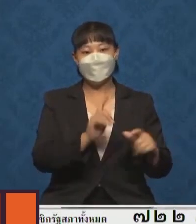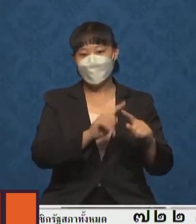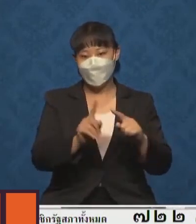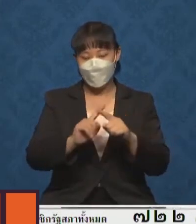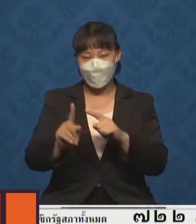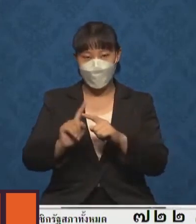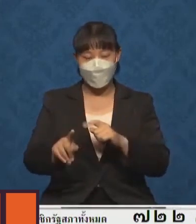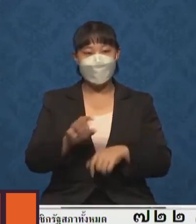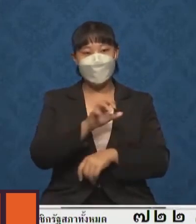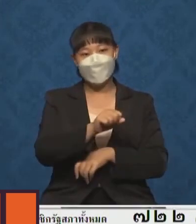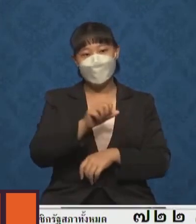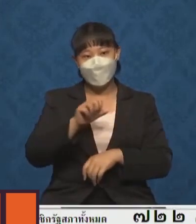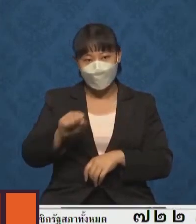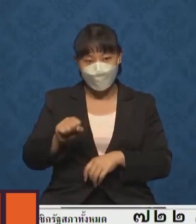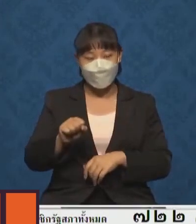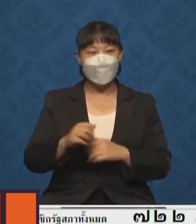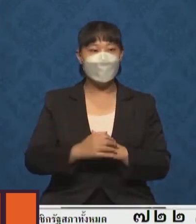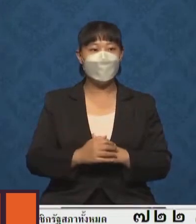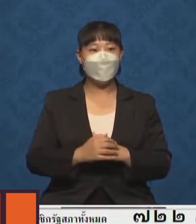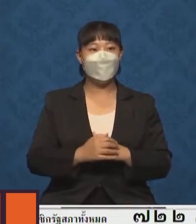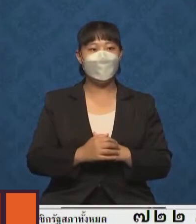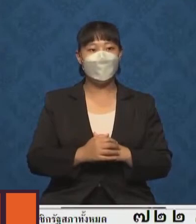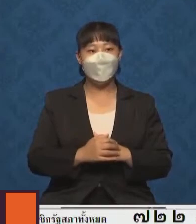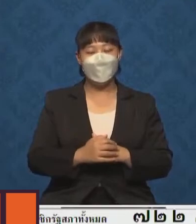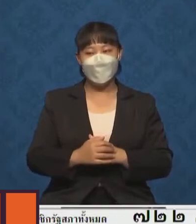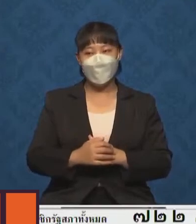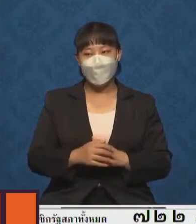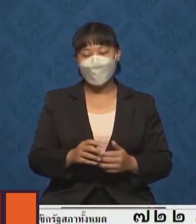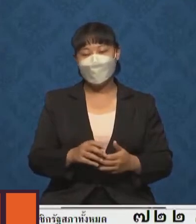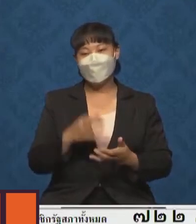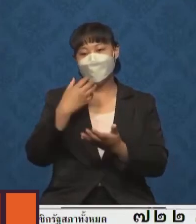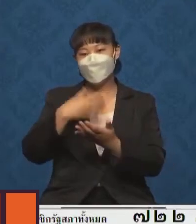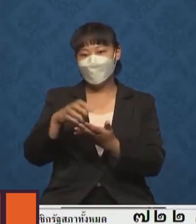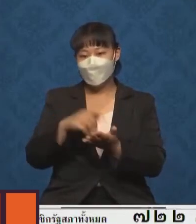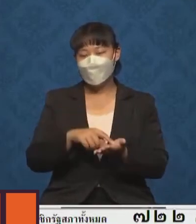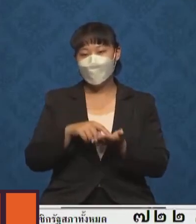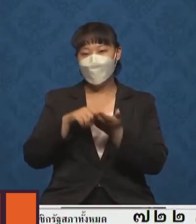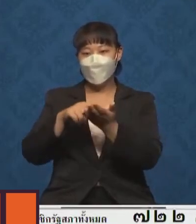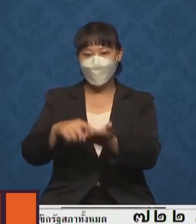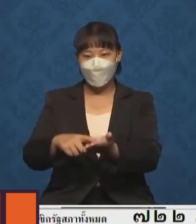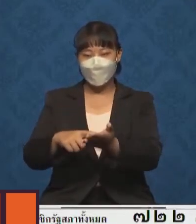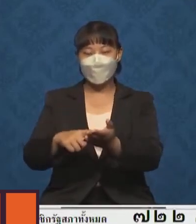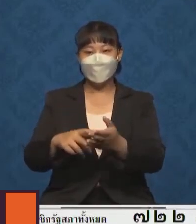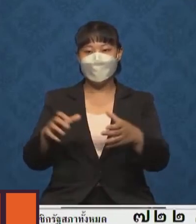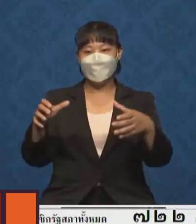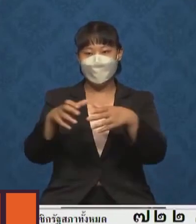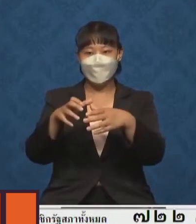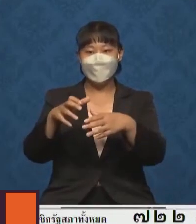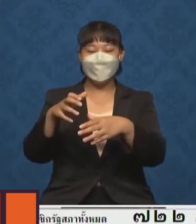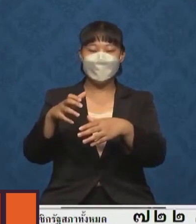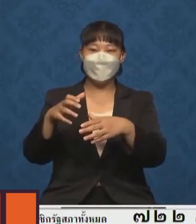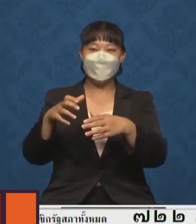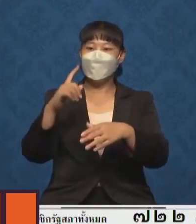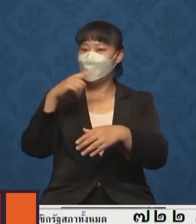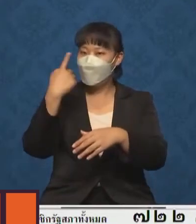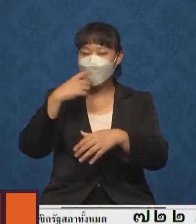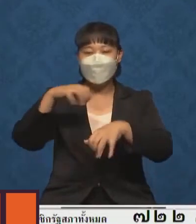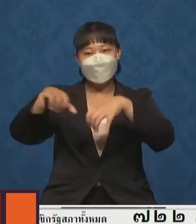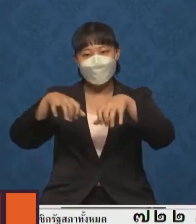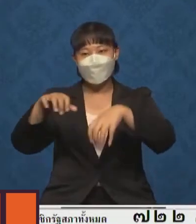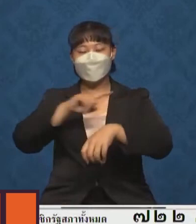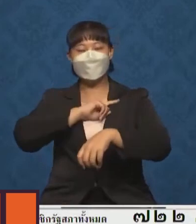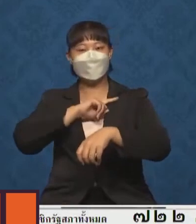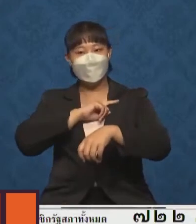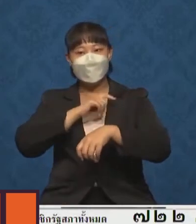Partyใหม่นำเสนอในฝ่ายบริหารหรอฝ่ายอนใดที่มอำนาในการแก้ไขปัญหาของประเทศไย